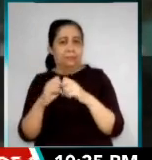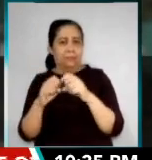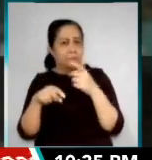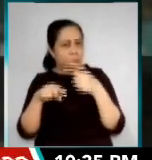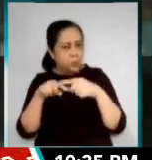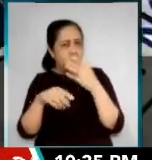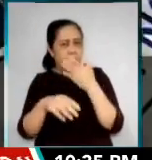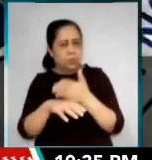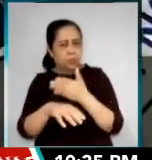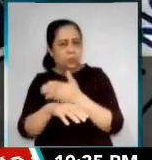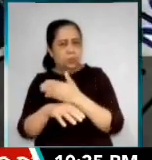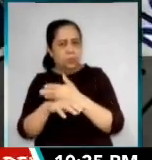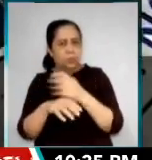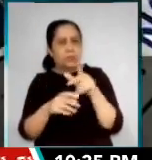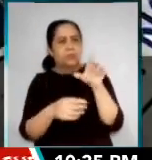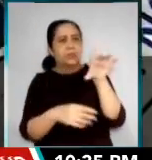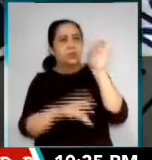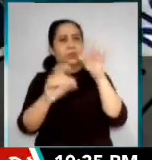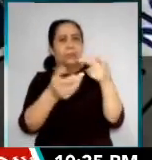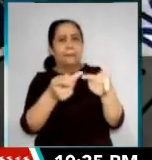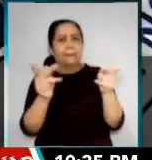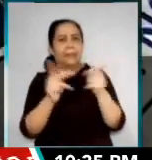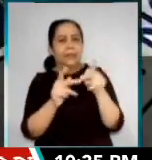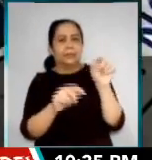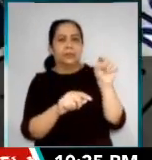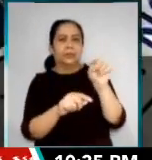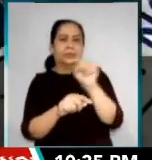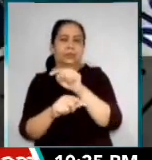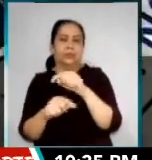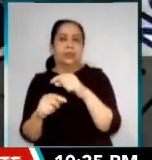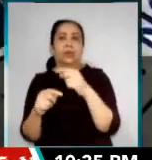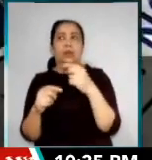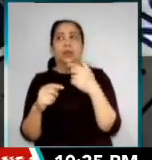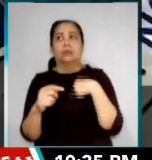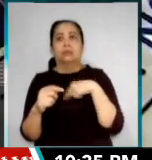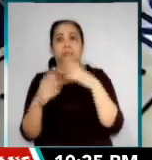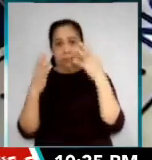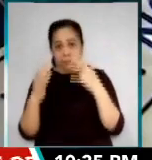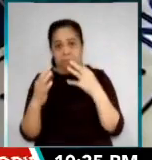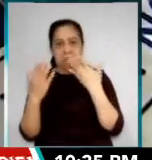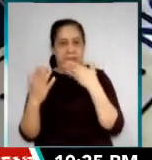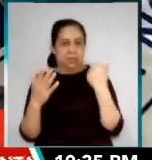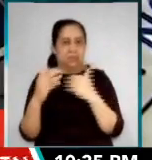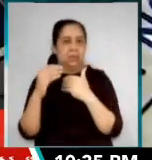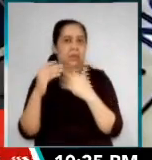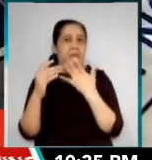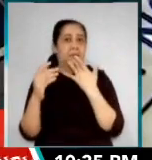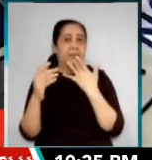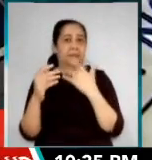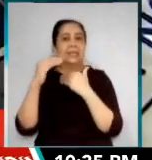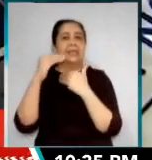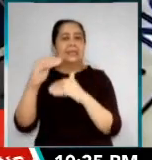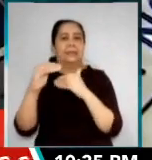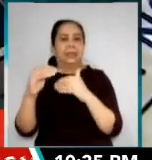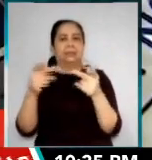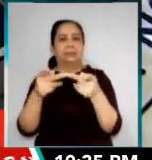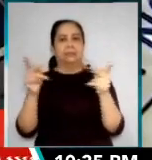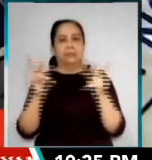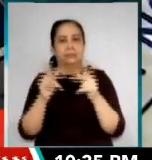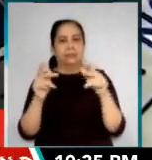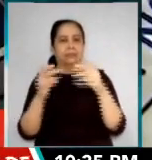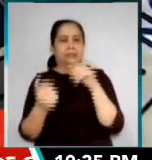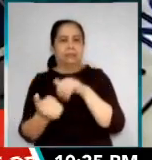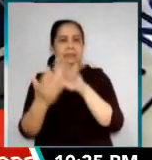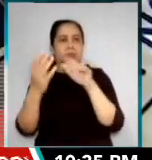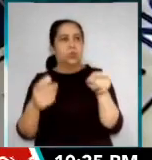mga piling lugar lang. Ang preference namin, may limited face-to-face sa mga lugar na papayagan na o yung hindi naman masyadong malaki ang